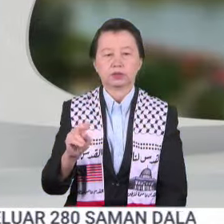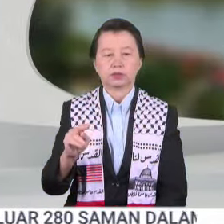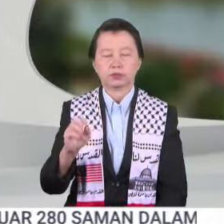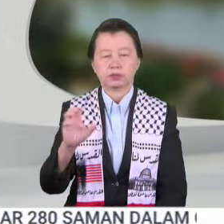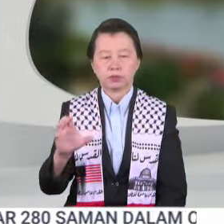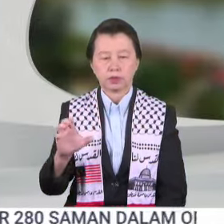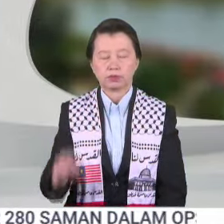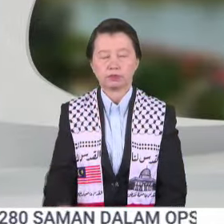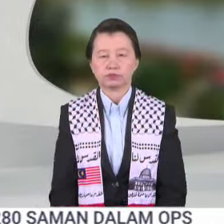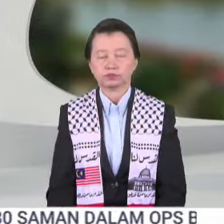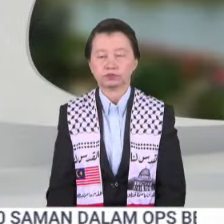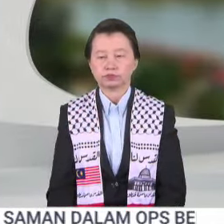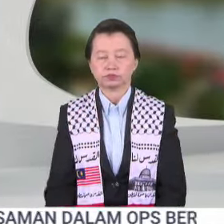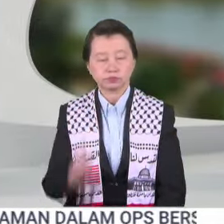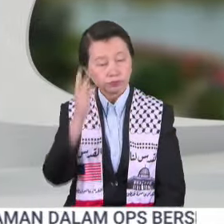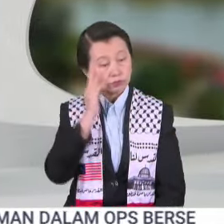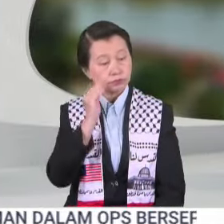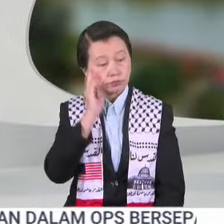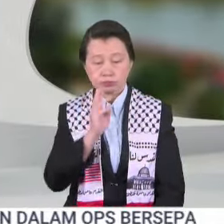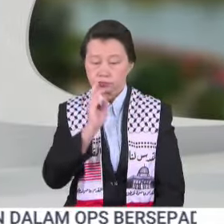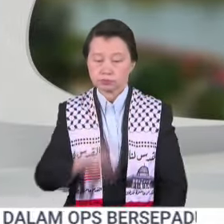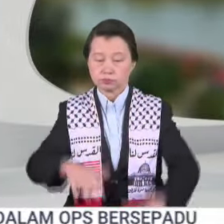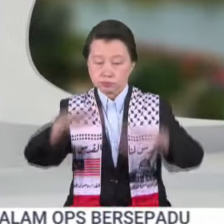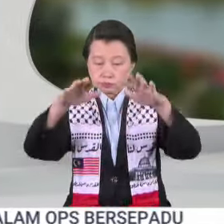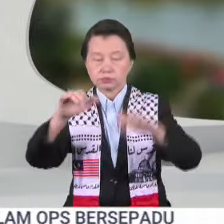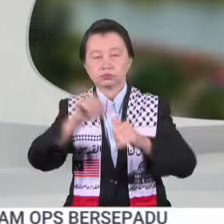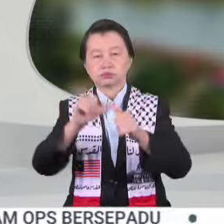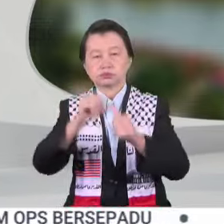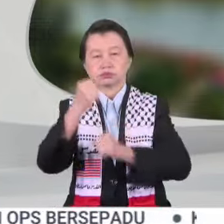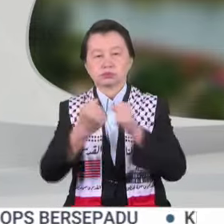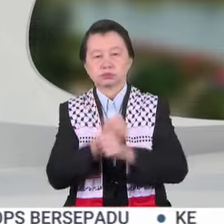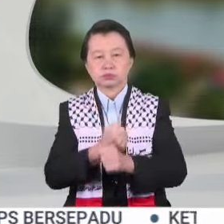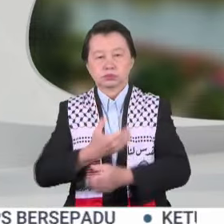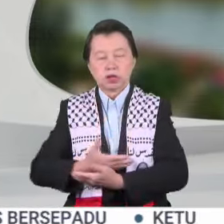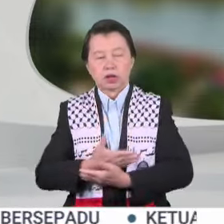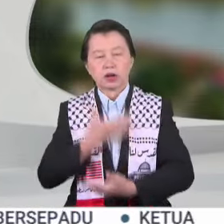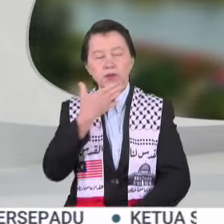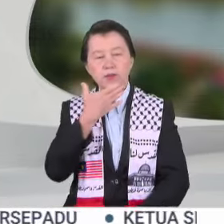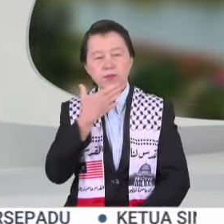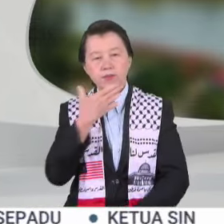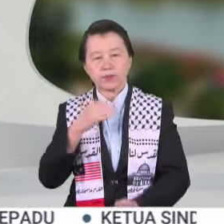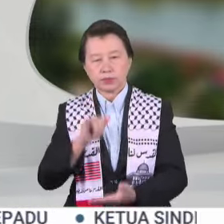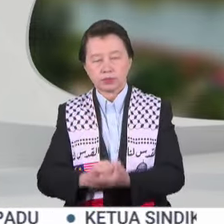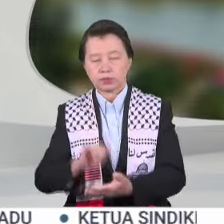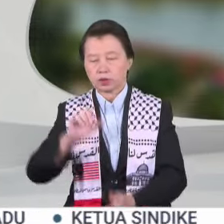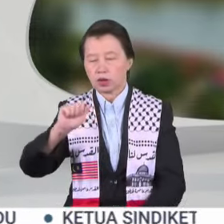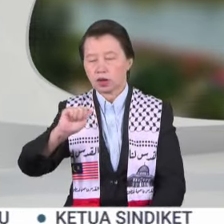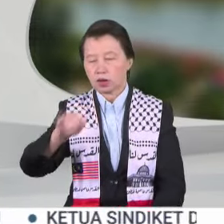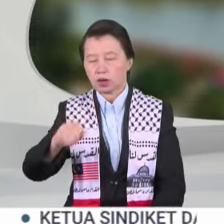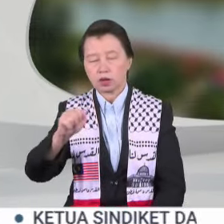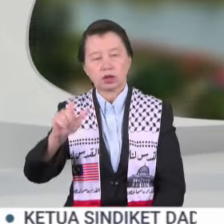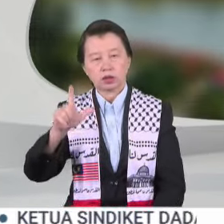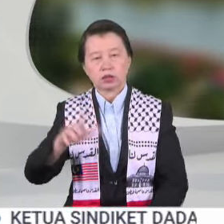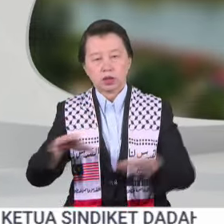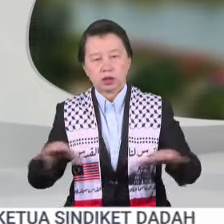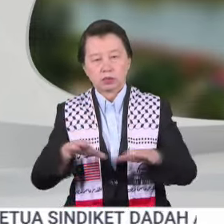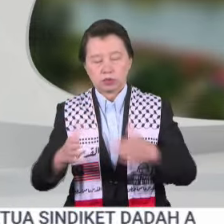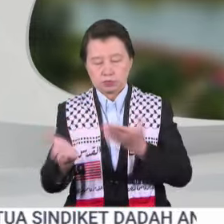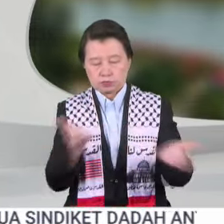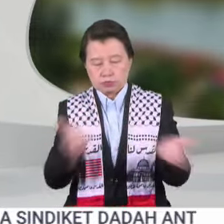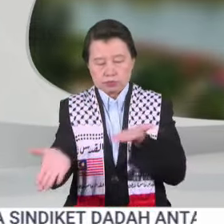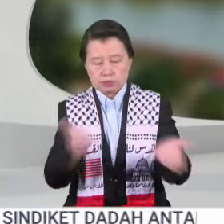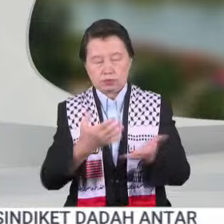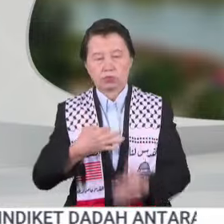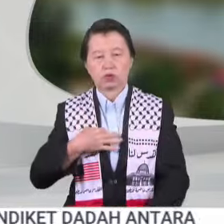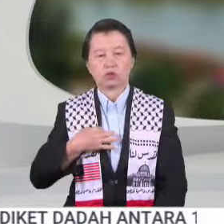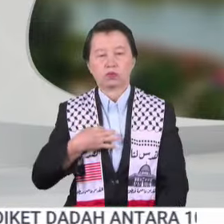bersifatamengam berpan banjahun morong beberapa anak muda di kampung Pengkalan ajal hulu Terengganu melakukan khidmat